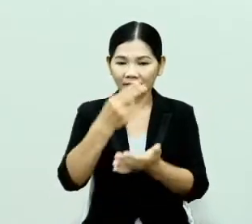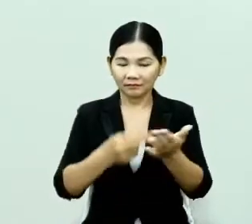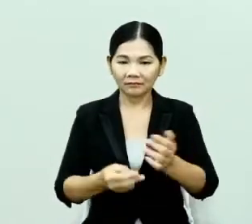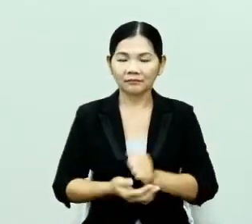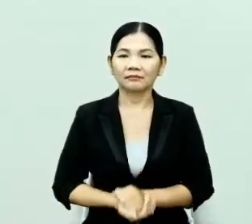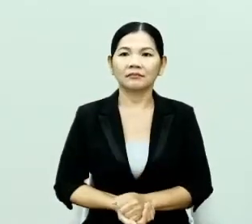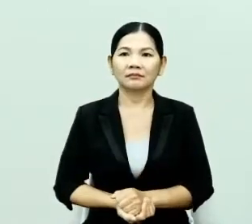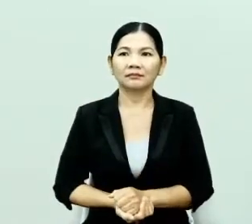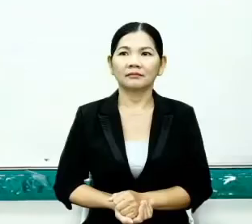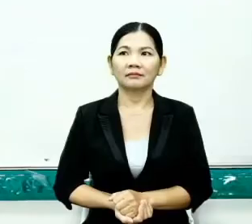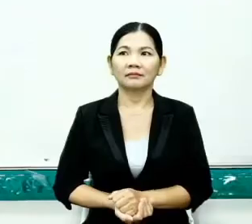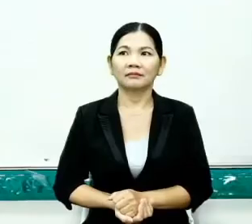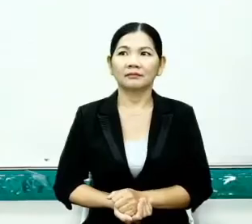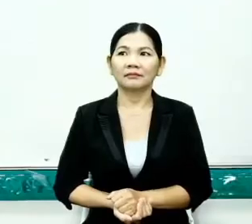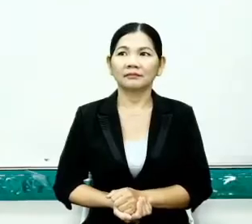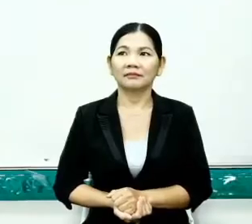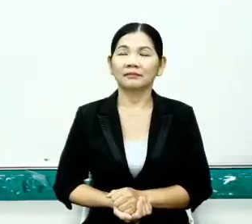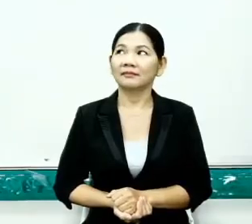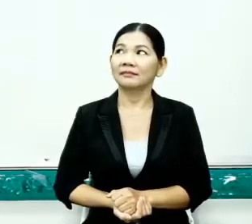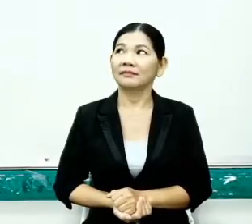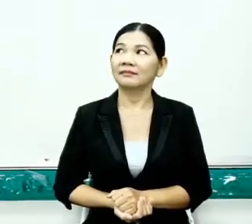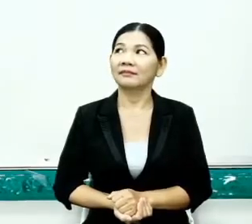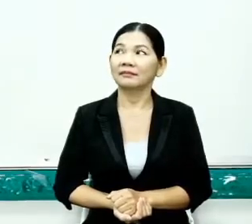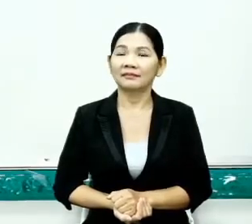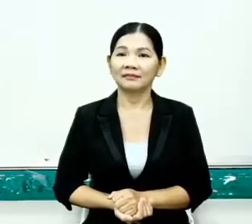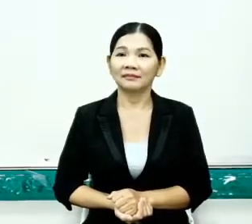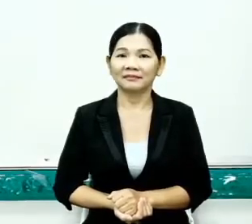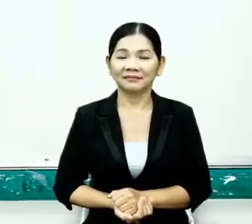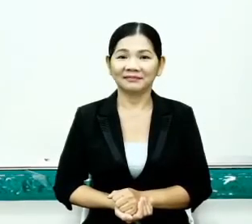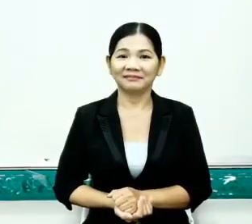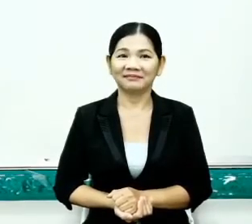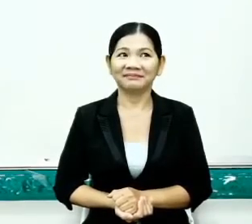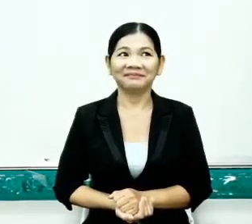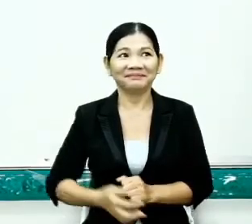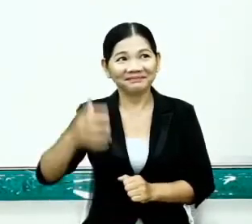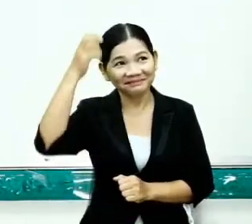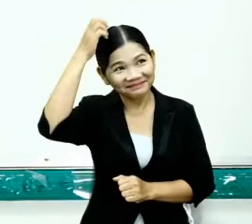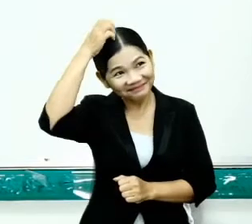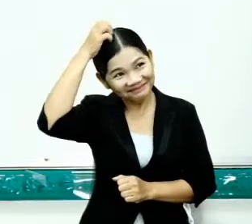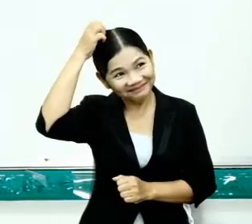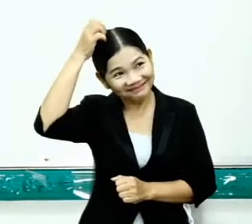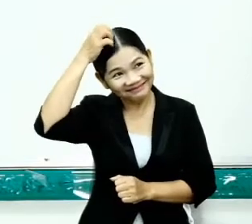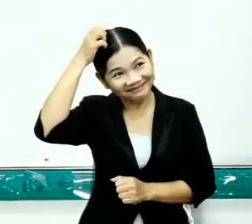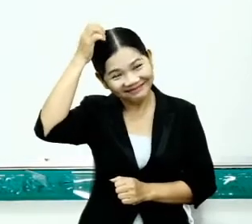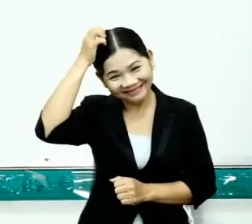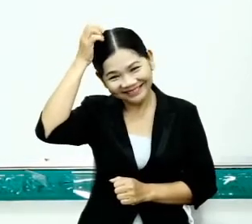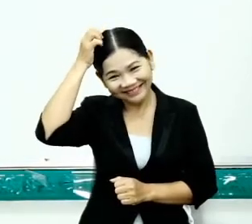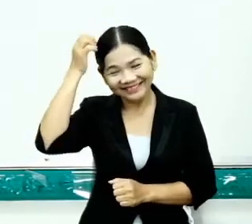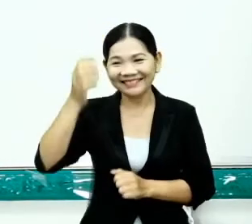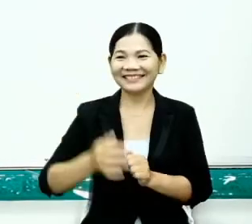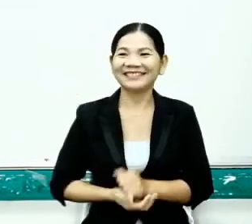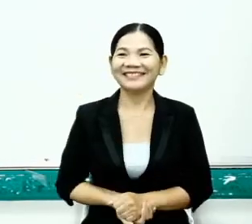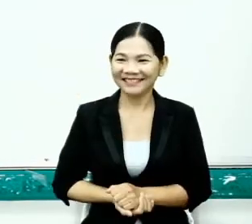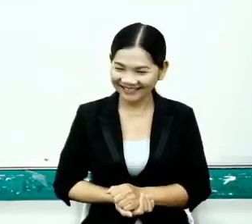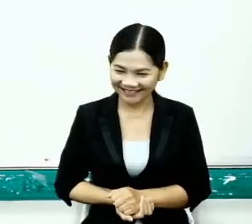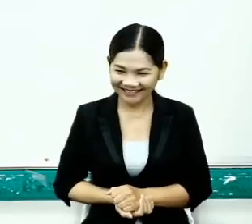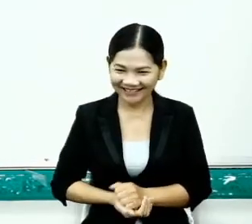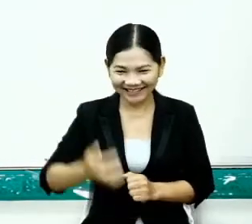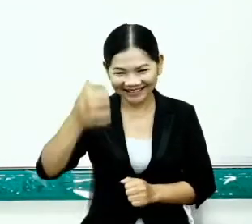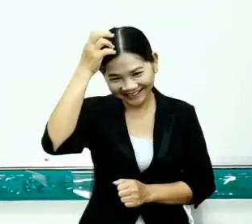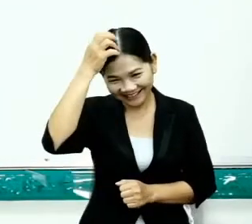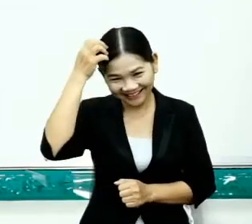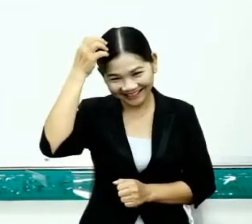ណាចាអ្នកគ្រូអ្នកគ្រូធ្វើអ្វីដែរកូនអ្នកគ្រូធ្វើអ្វី